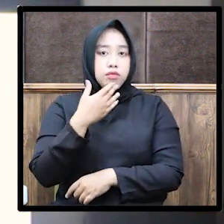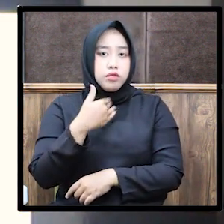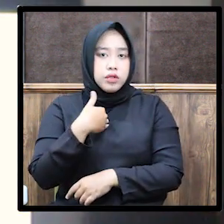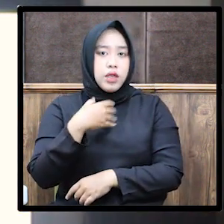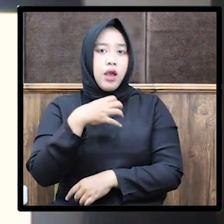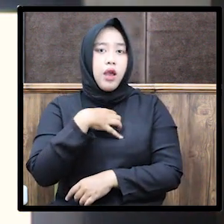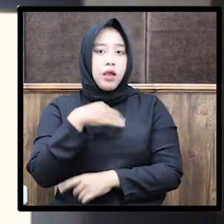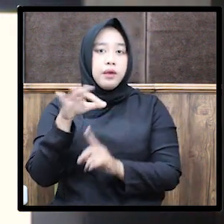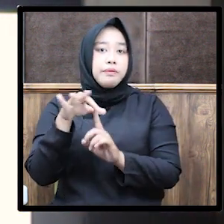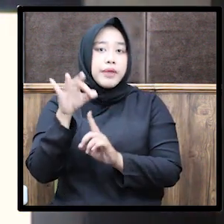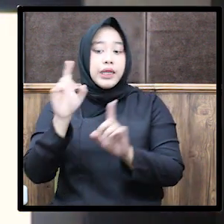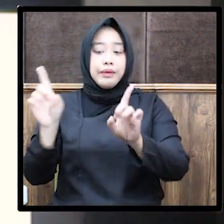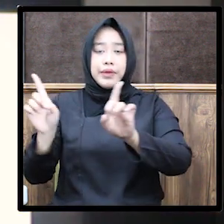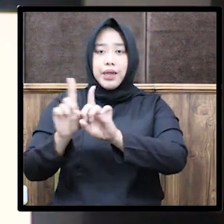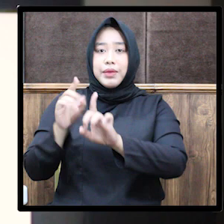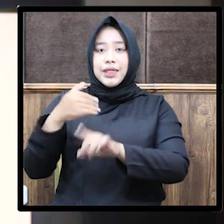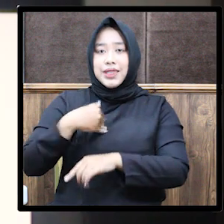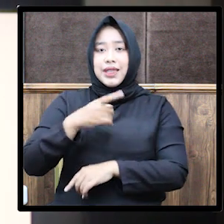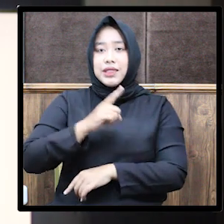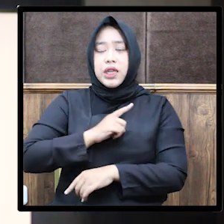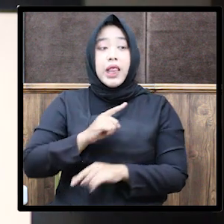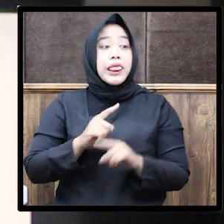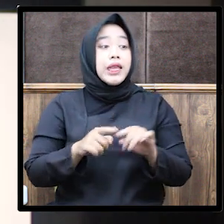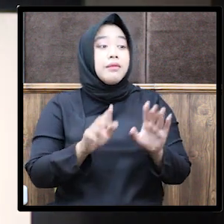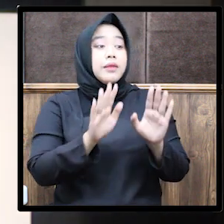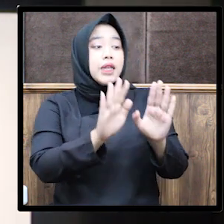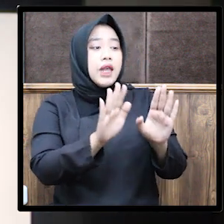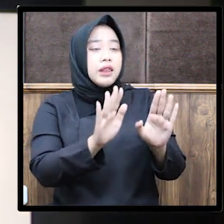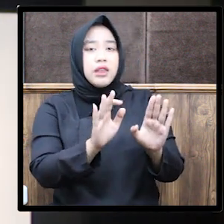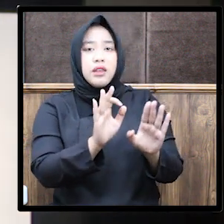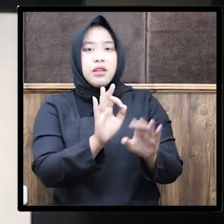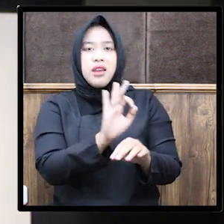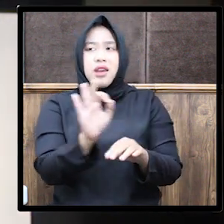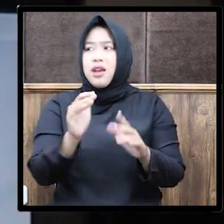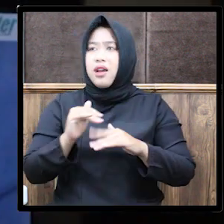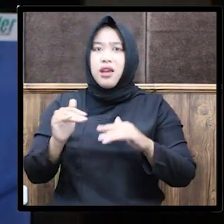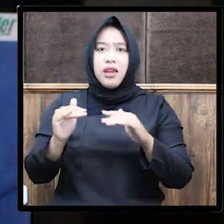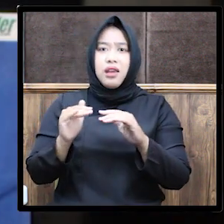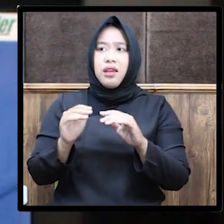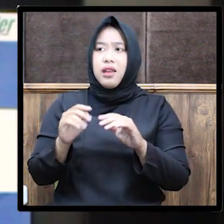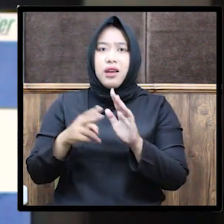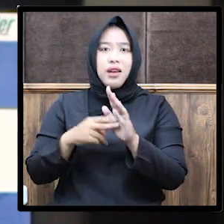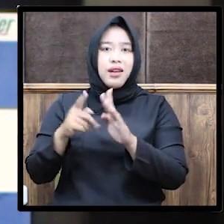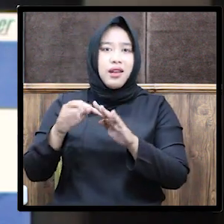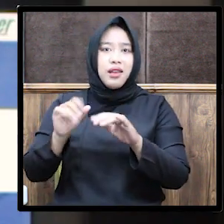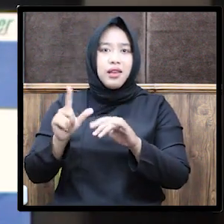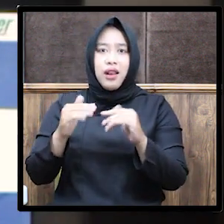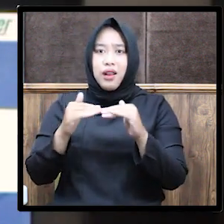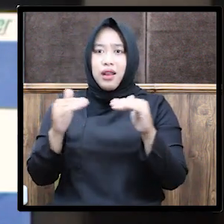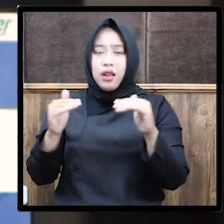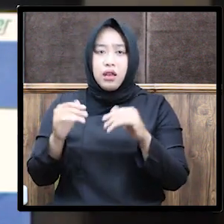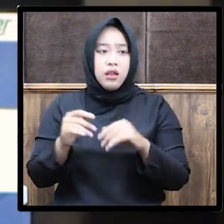sendiri, loh, tapi nanti nggak netral dan sebagainya. Loh, justru pendamping saya lebih netral dan lebih bisa